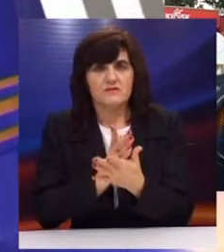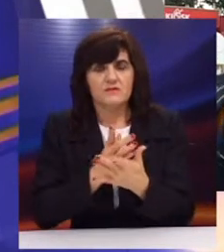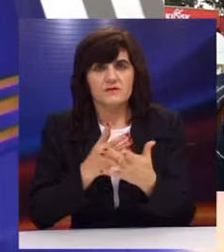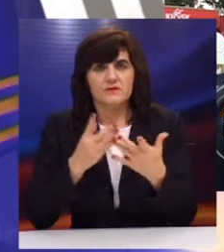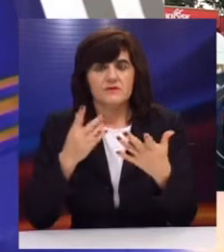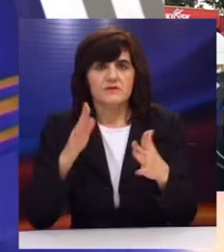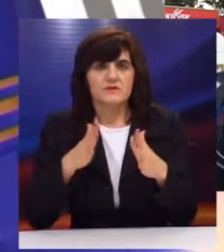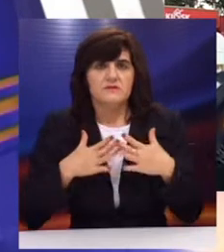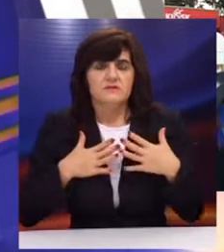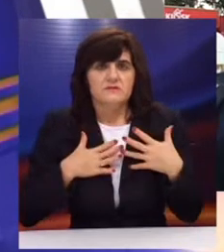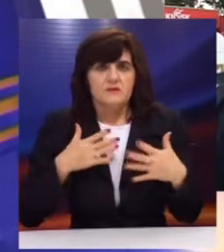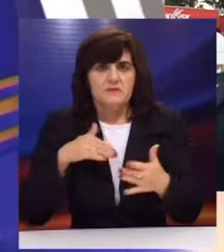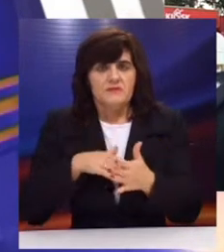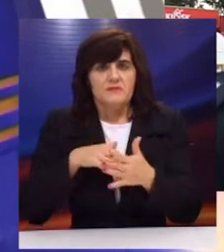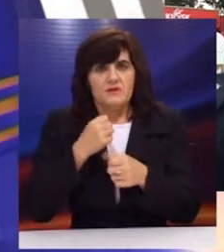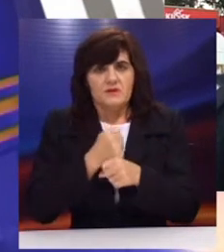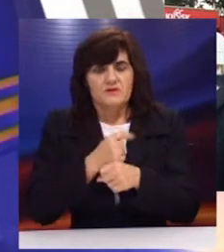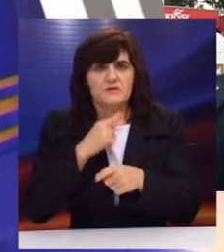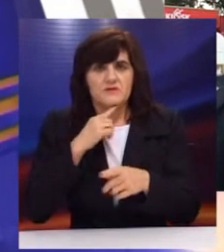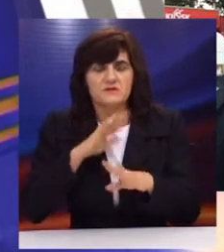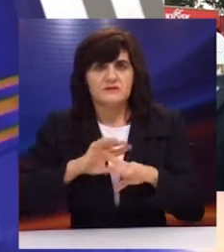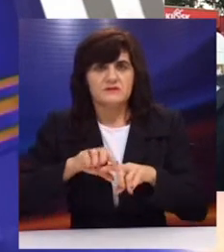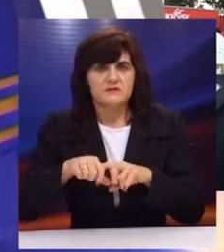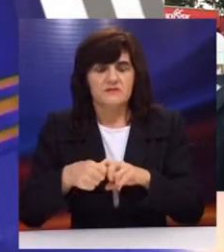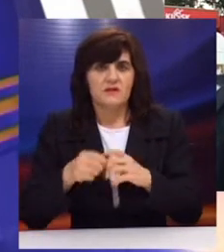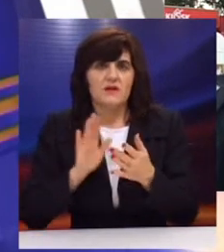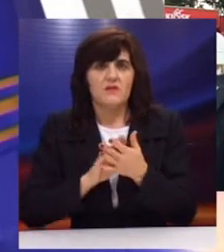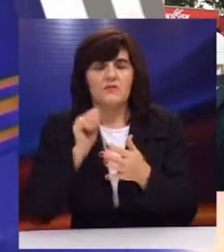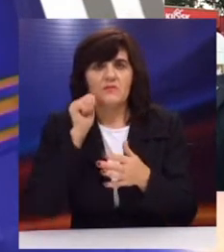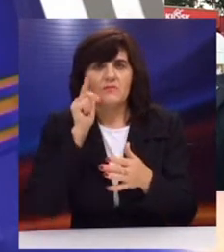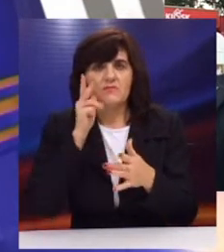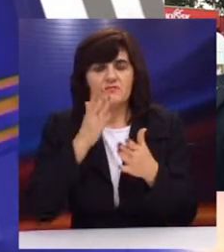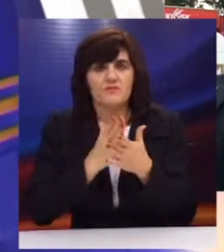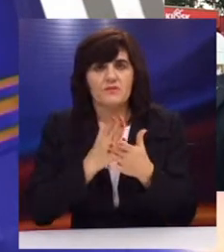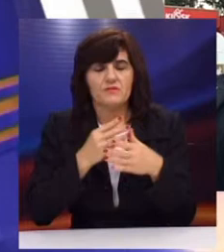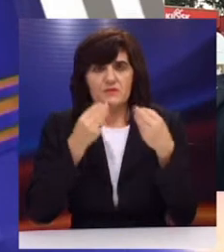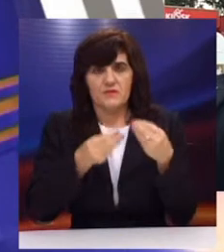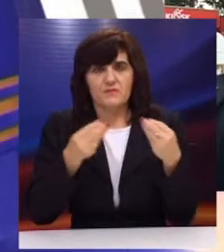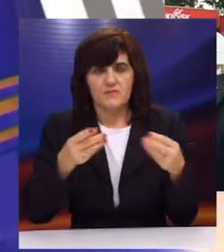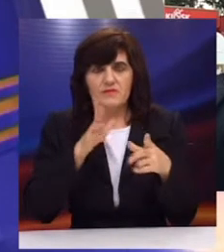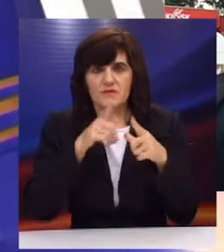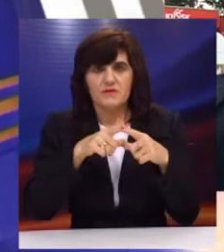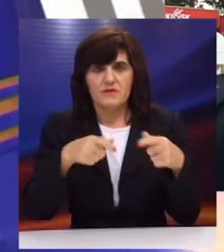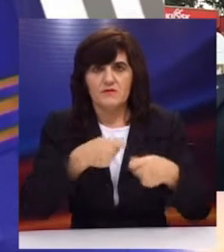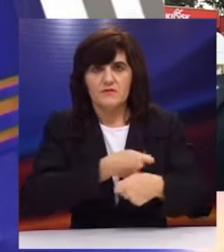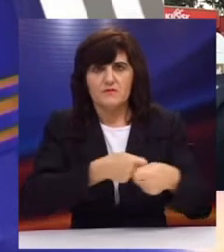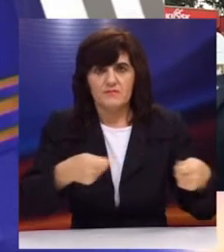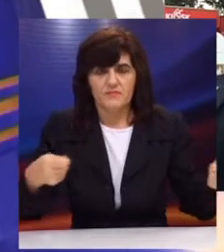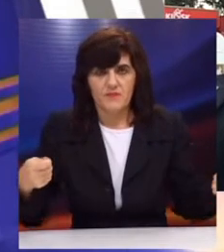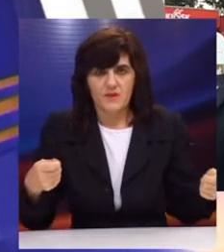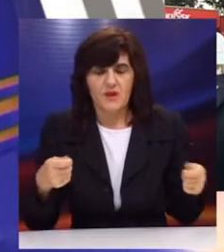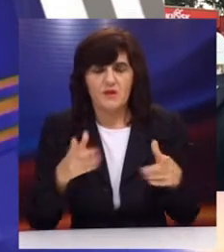odnosno da zaštite sebe i svoju imovinu. Mi ćemo danas i sutra na području mesne zajednice Mali Bajmok deliti flajere. U